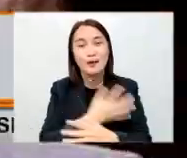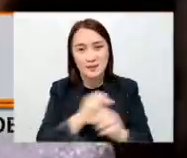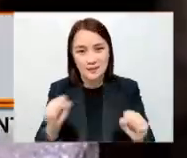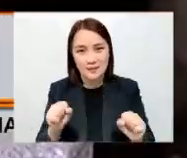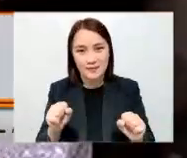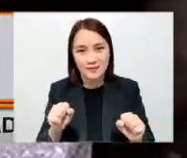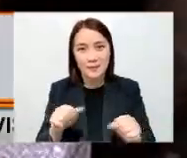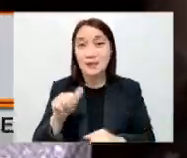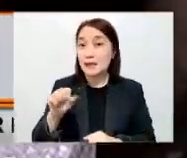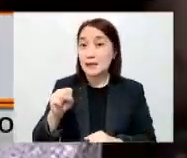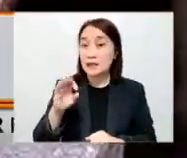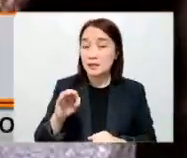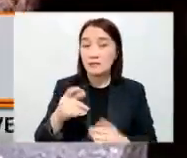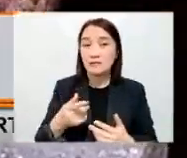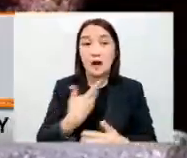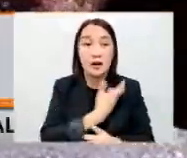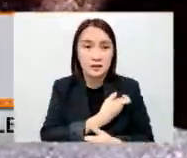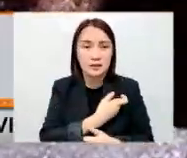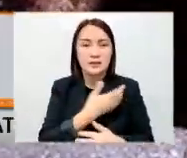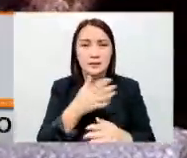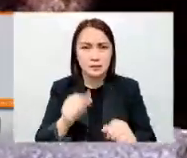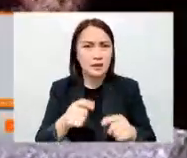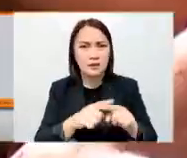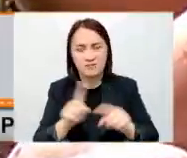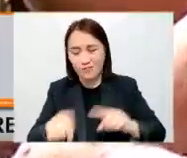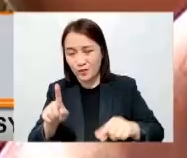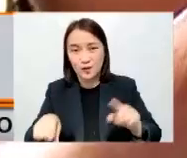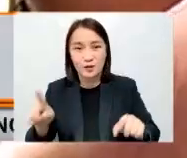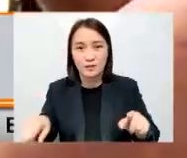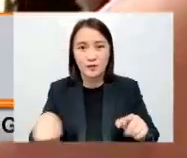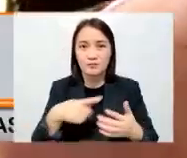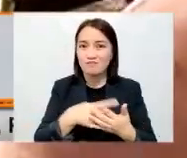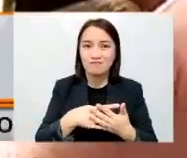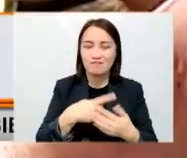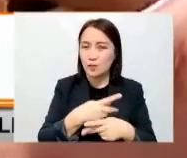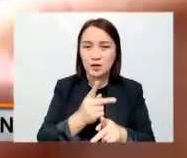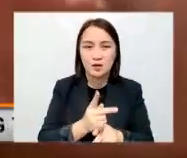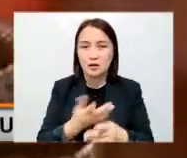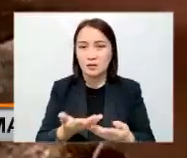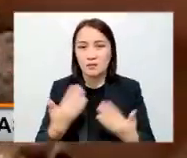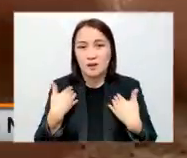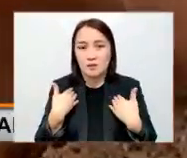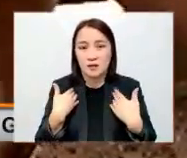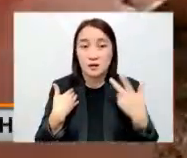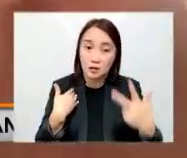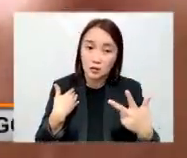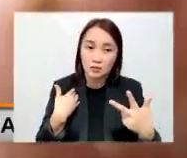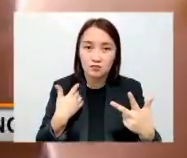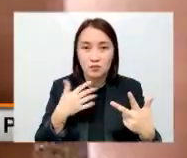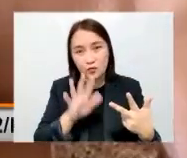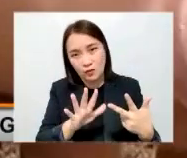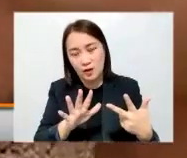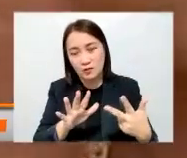vaccine, magkakaroon ito ng iba't ibang package. Ayon sa Bureau of Plant Industry o BAI, mayroong tig-3, 5 o 10 doses sa isang pack para